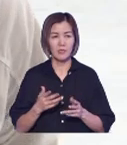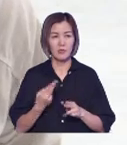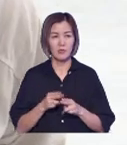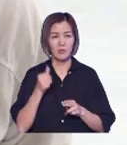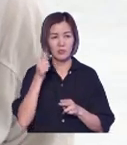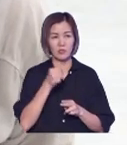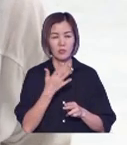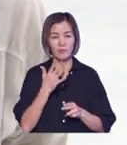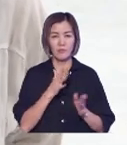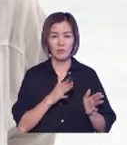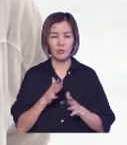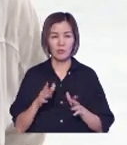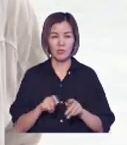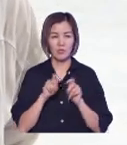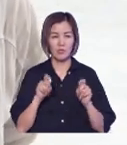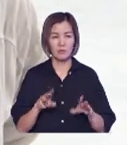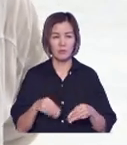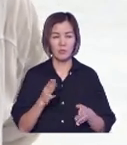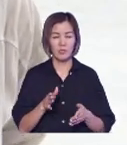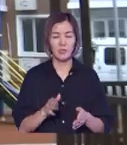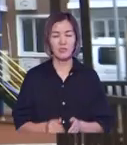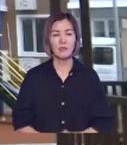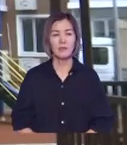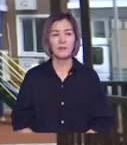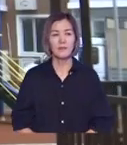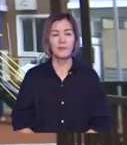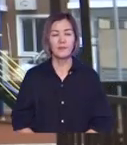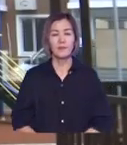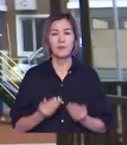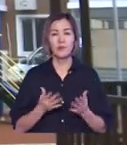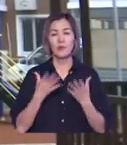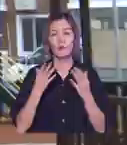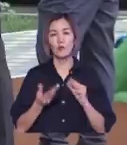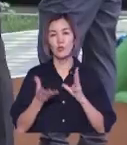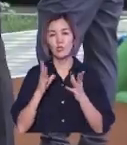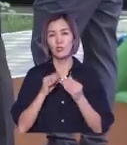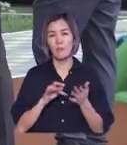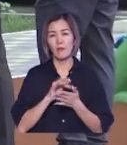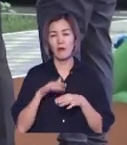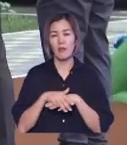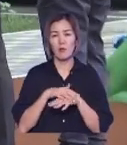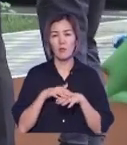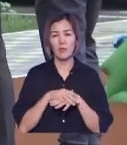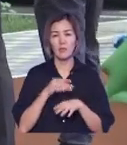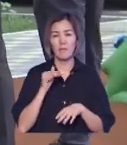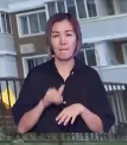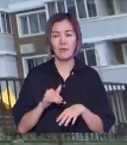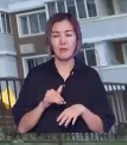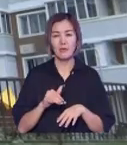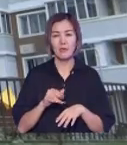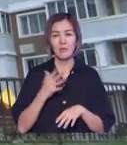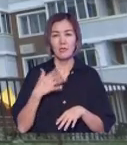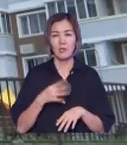5 блок эксплуатацияға беріледі. Айта кетсек, бүгінде жалпы қала аумағында 1000 пәтерден асатын